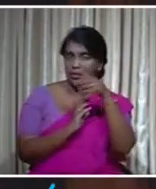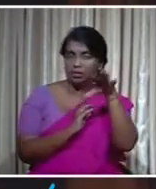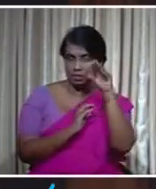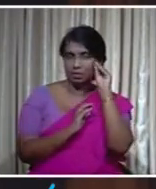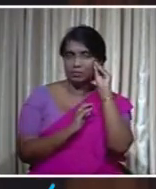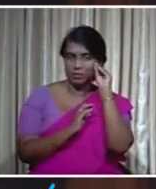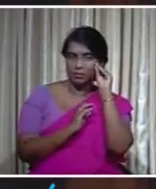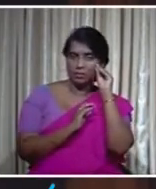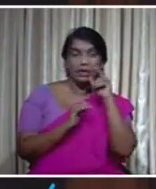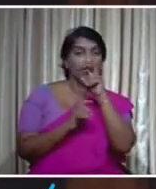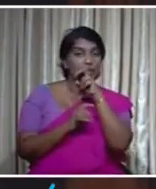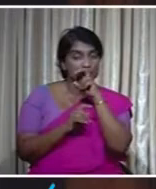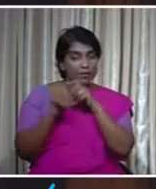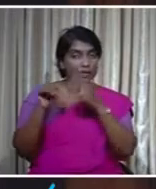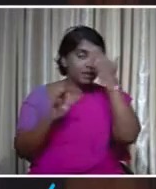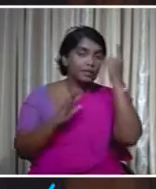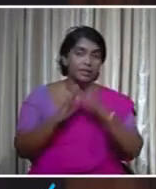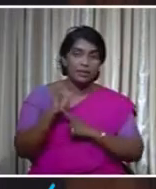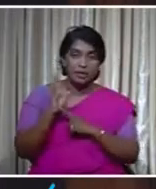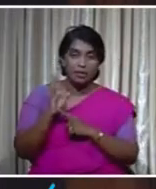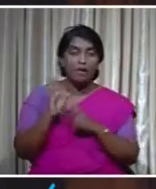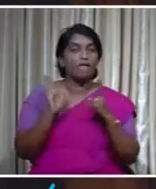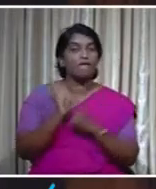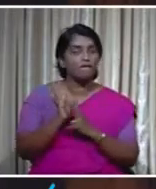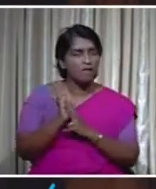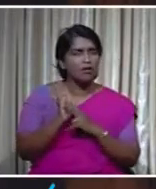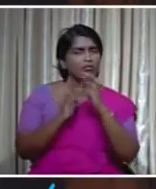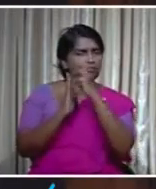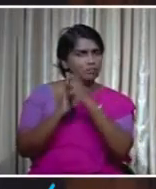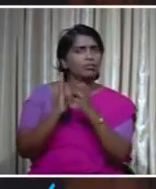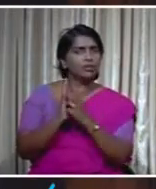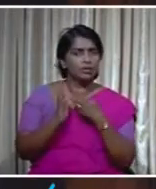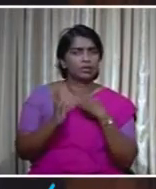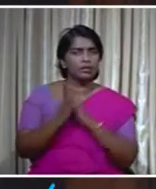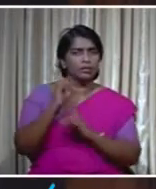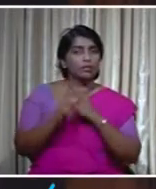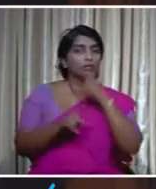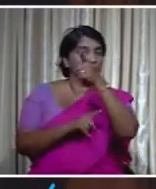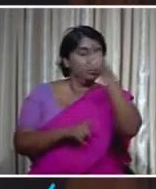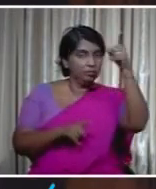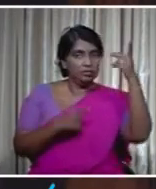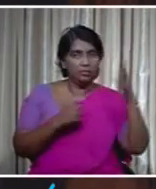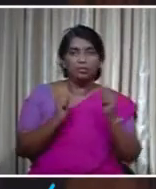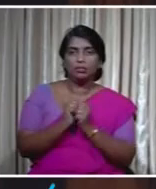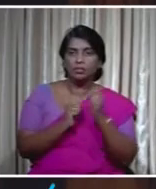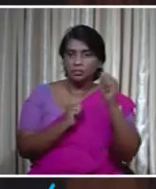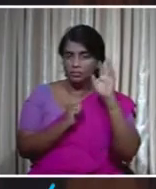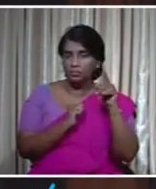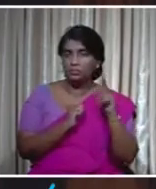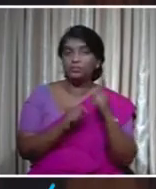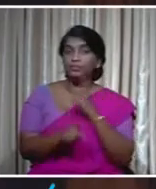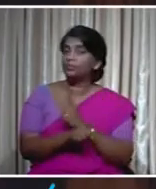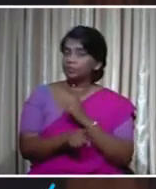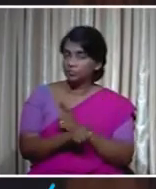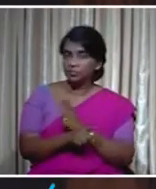කරගන්න කිලිනොච්චිය, යාපනයේ, වවුනියා මේ හැම තැනකටම අපේ අමාත්‍යාංශය ගිහිල්ලා මේ වන විට කටයුතු කරලා තිනවා.